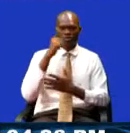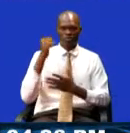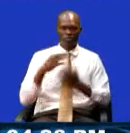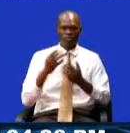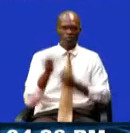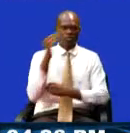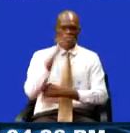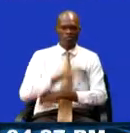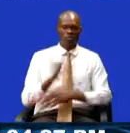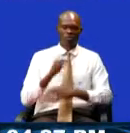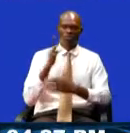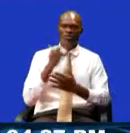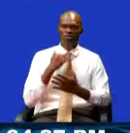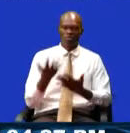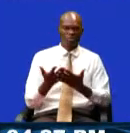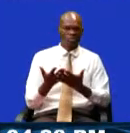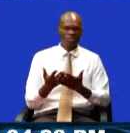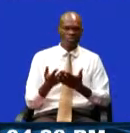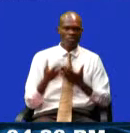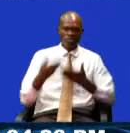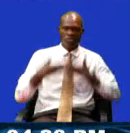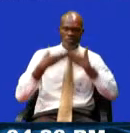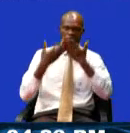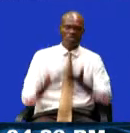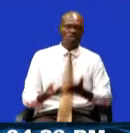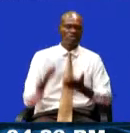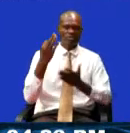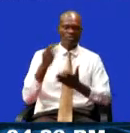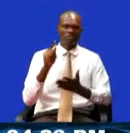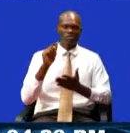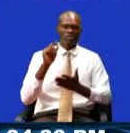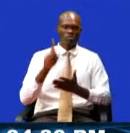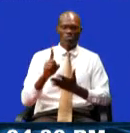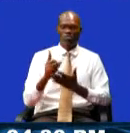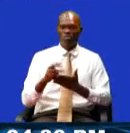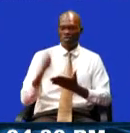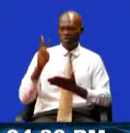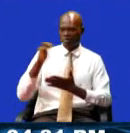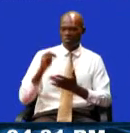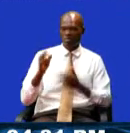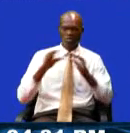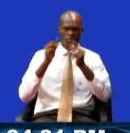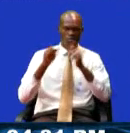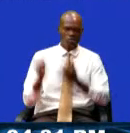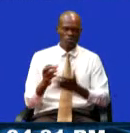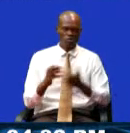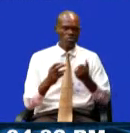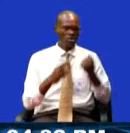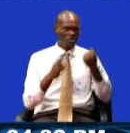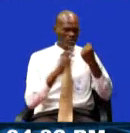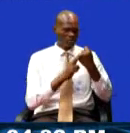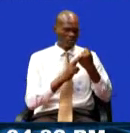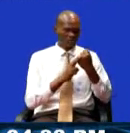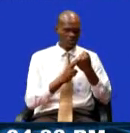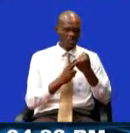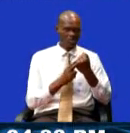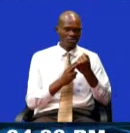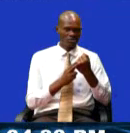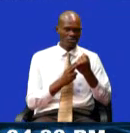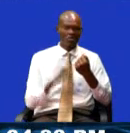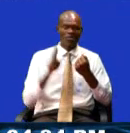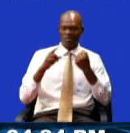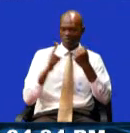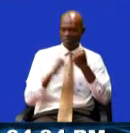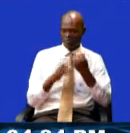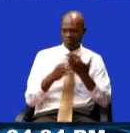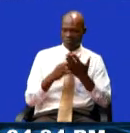Kawuono wagolo 3.1 million Girube prario gabirio wamiyo 2.7 million